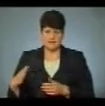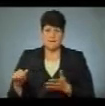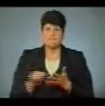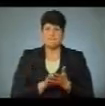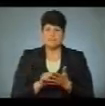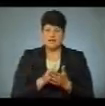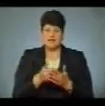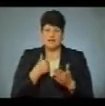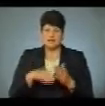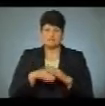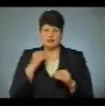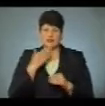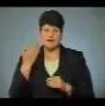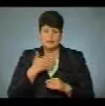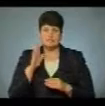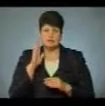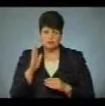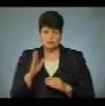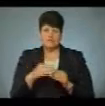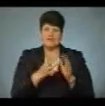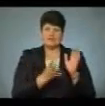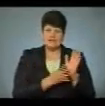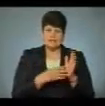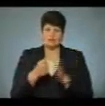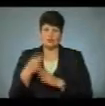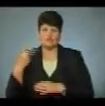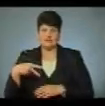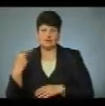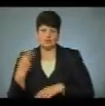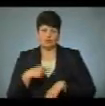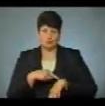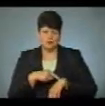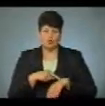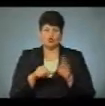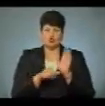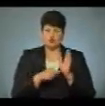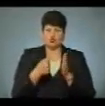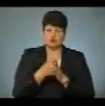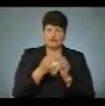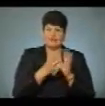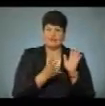Матеріали передвиборчої агітації будуть в ефірі з 19 по 22 годину, з 6 по